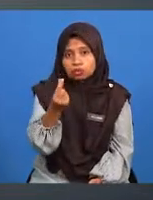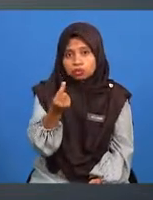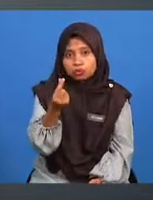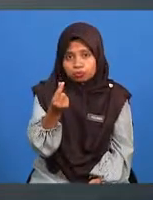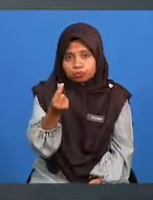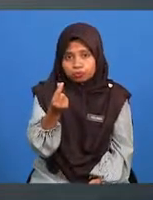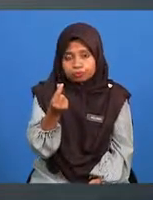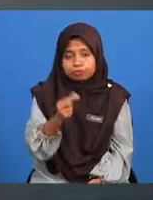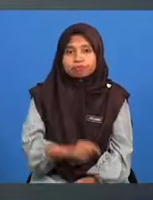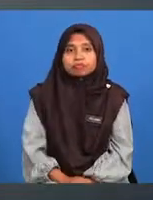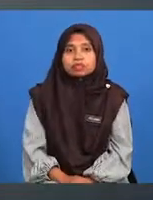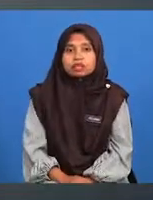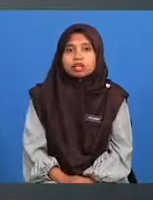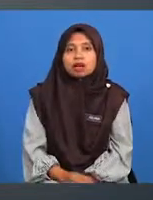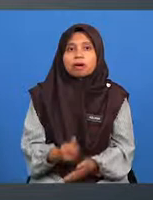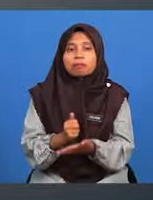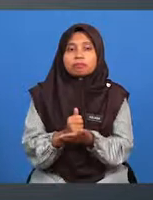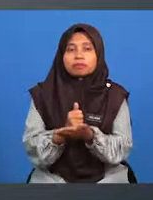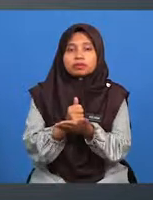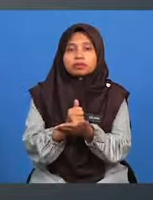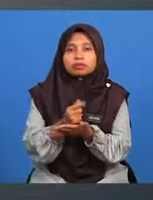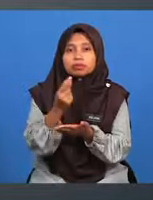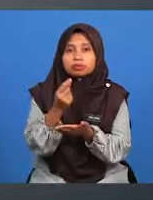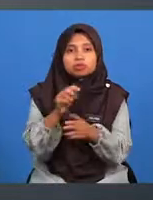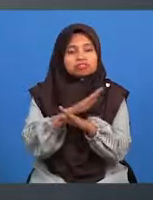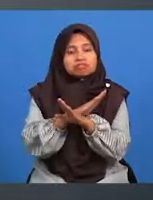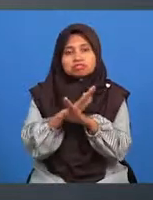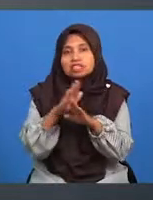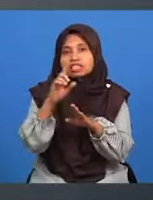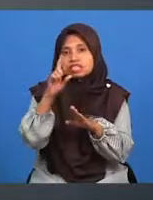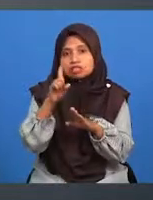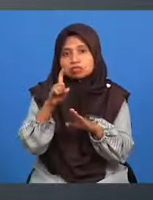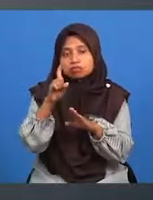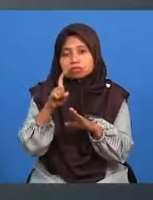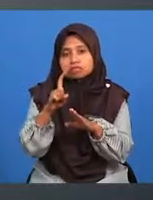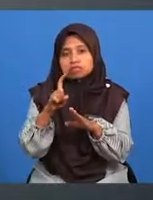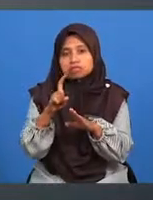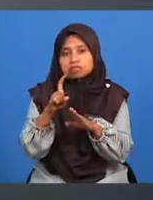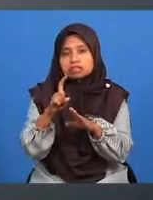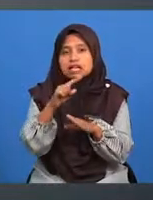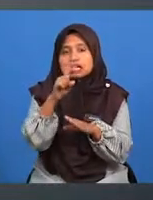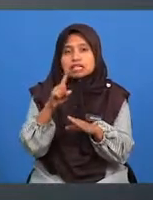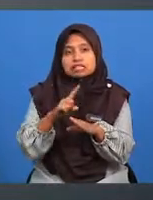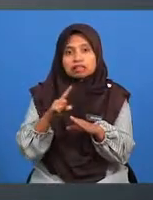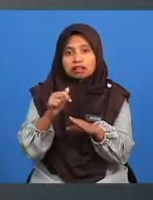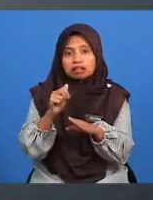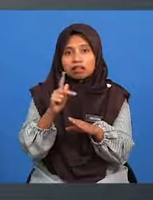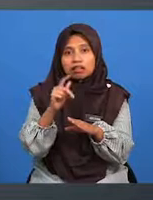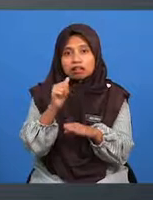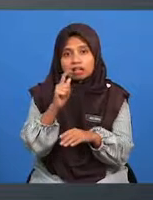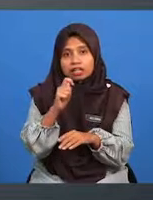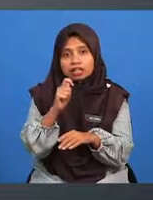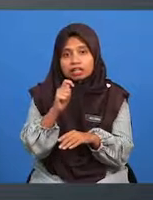harta benda. Bantuan harta benda pula tidak semestinya berbentuk zakat, wakaf dan